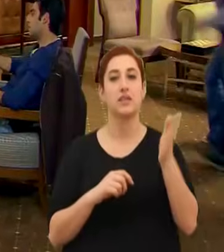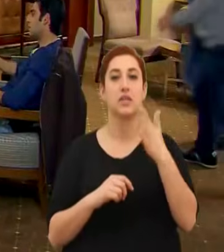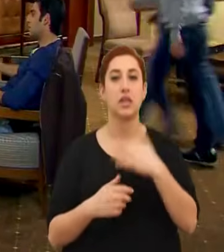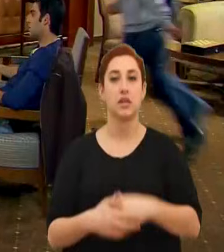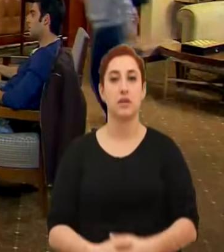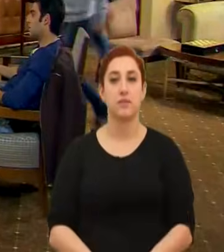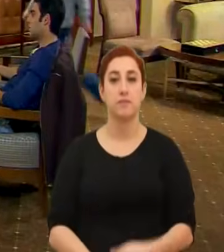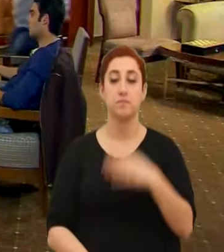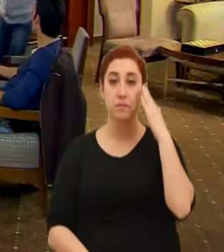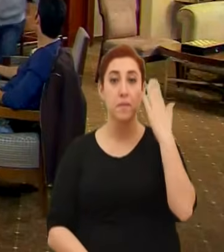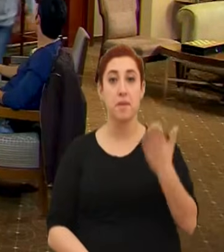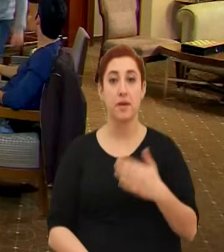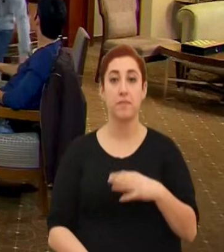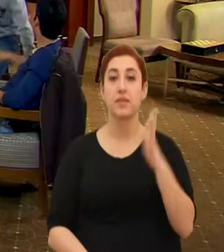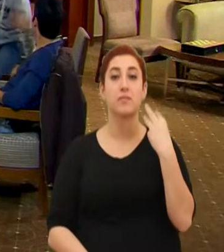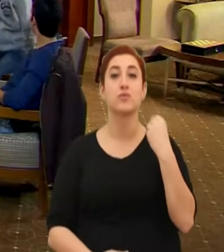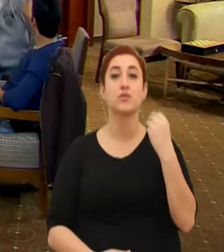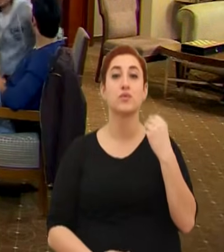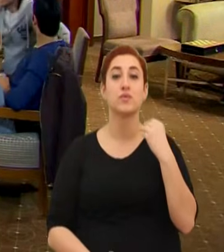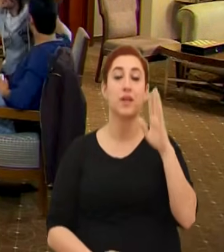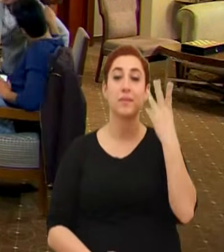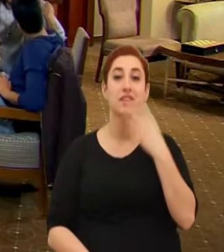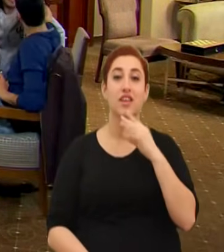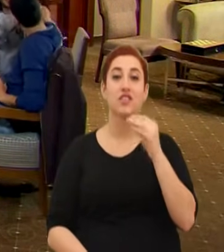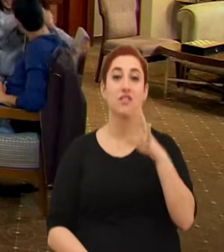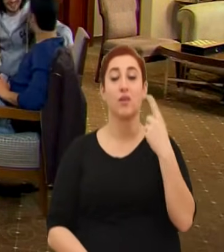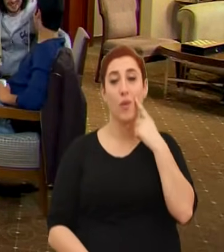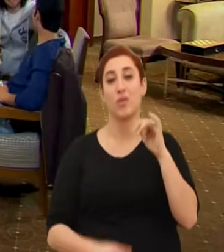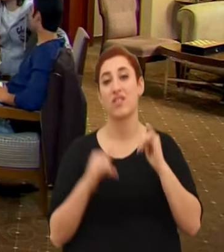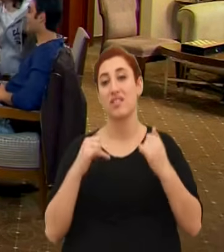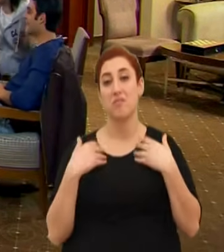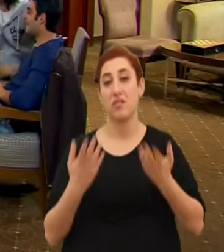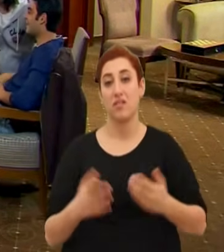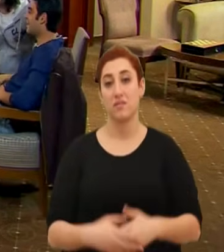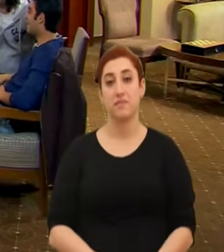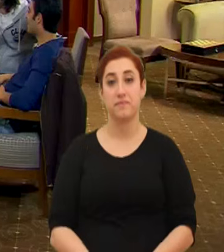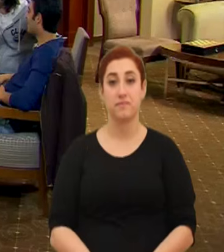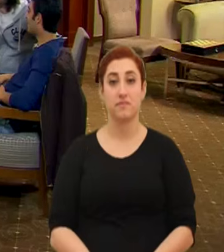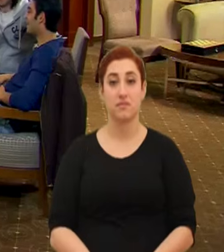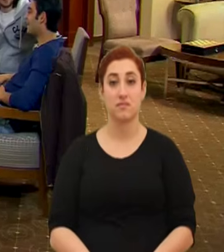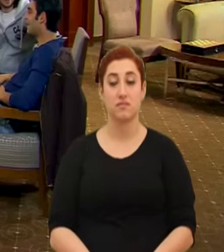Hadi. Merhaba. Ne haber Ceyda? Ne haber gençler? İyi, sana ne haber? Filizciğim işte.